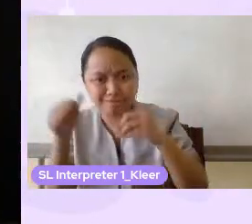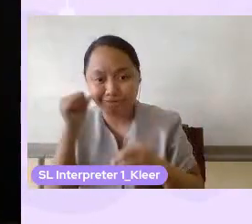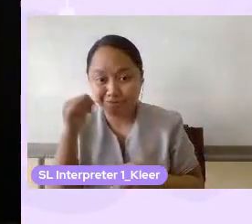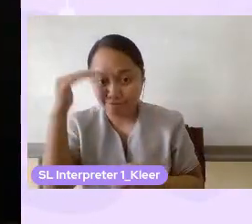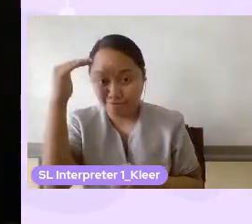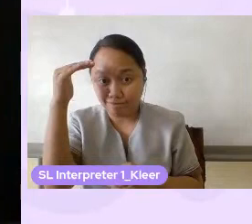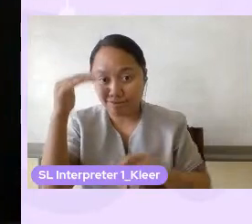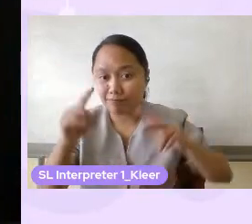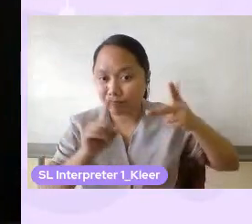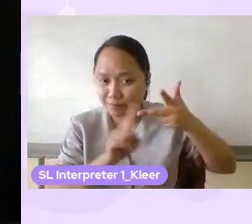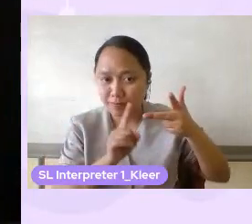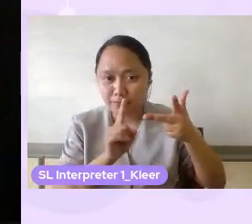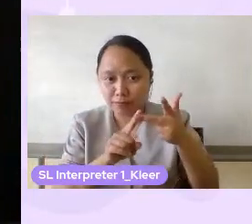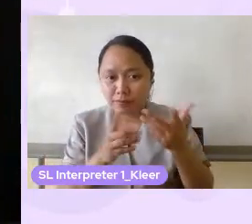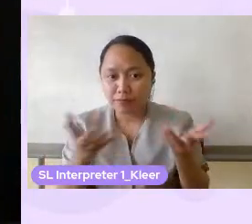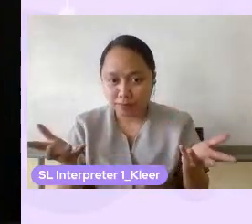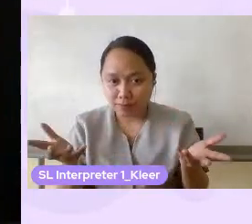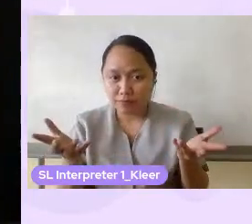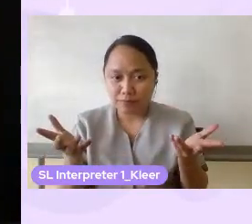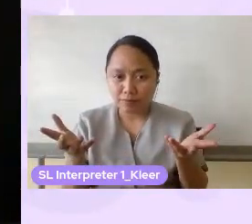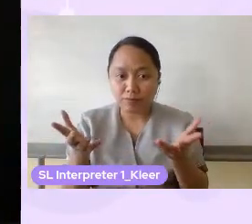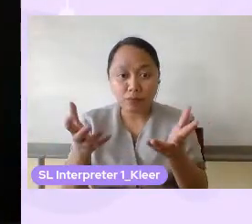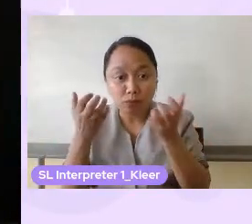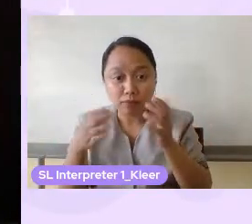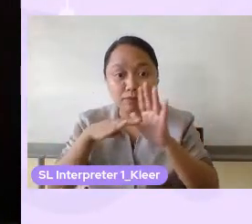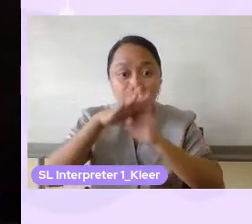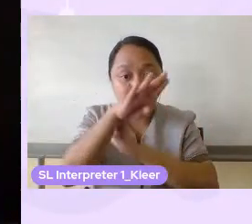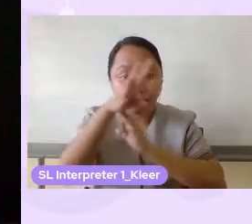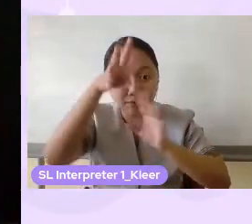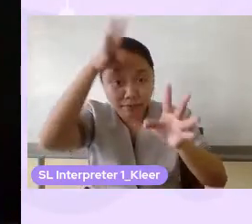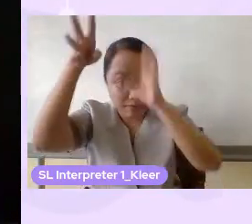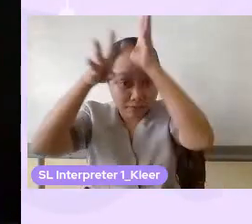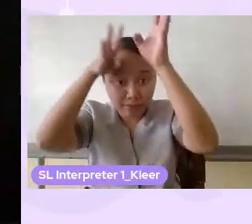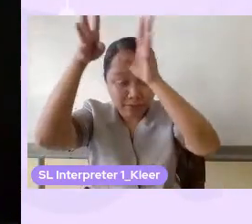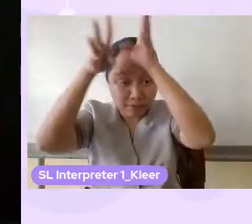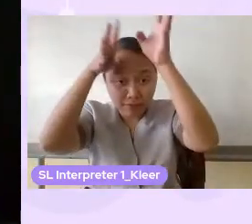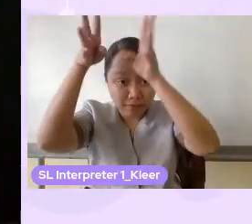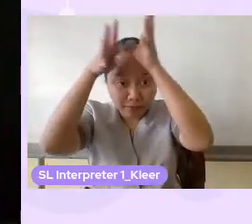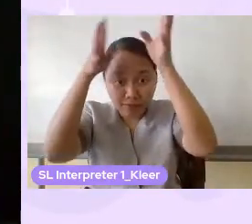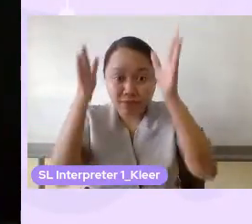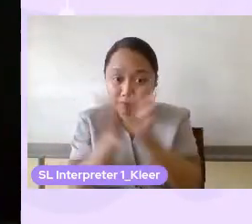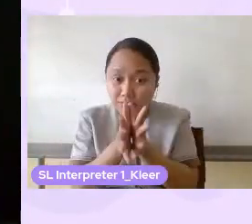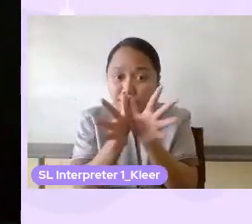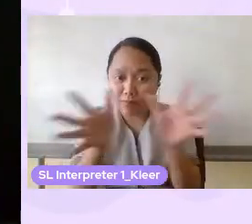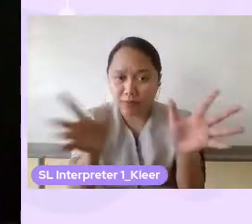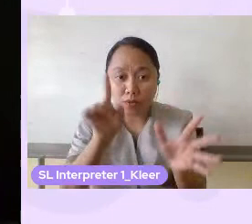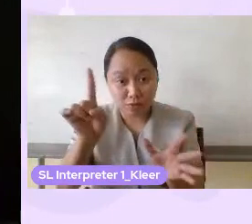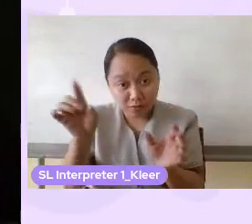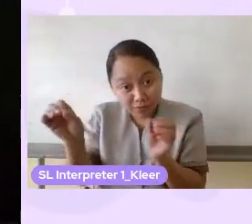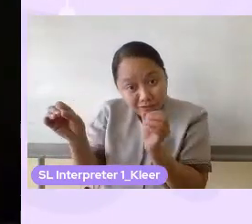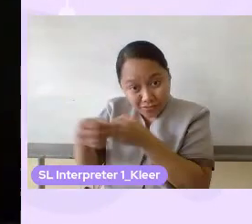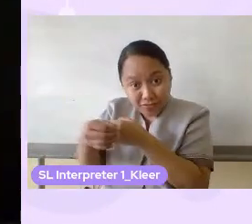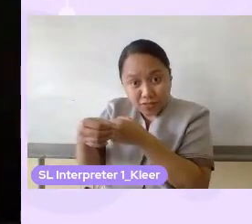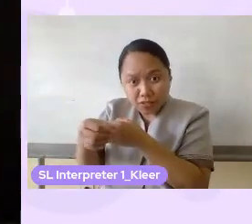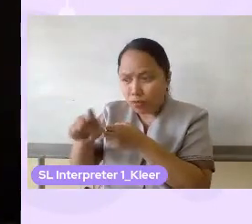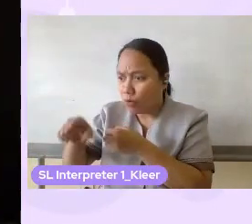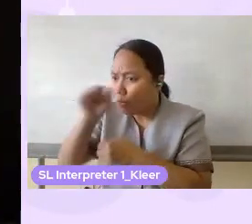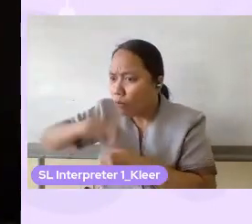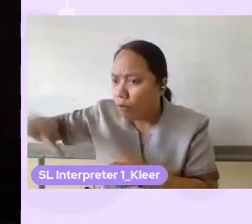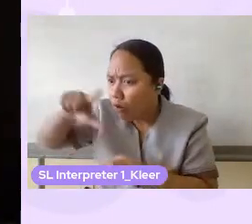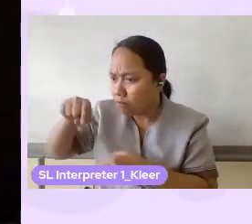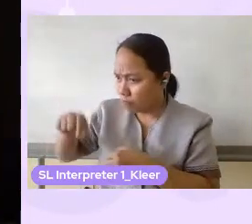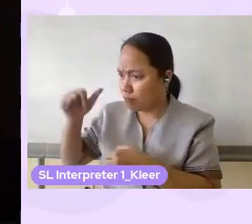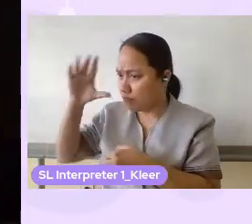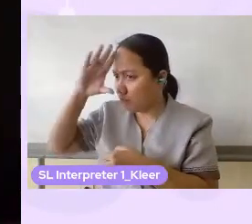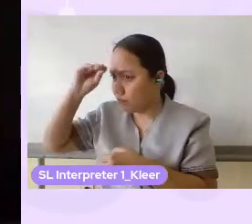we also want to develop innovation and creativity. Pag sa isang opisina, puro lang lalaki ang participants,